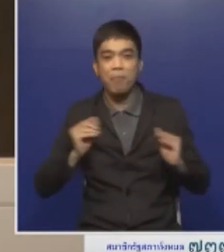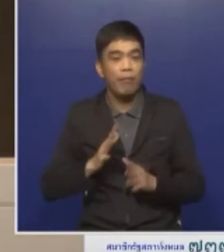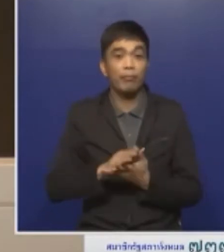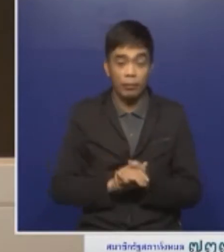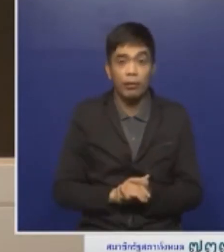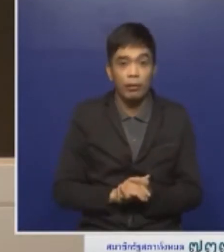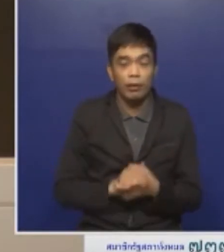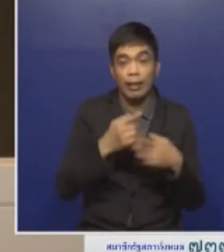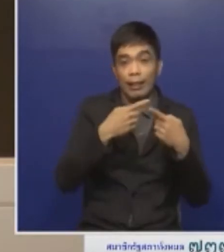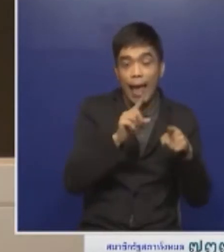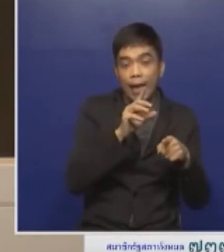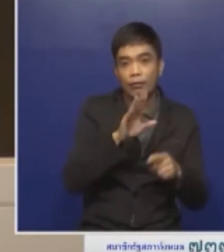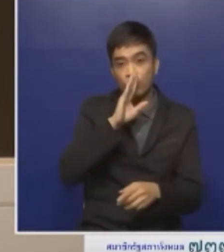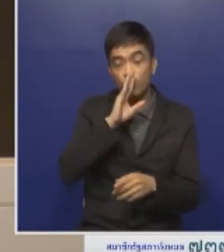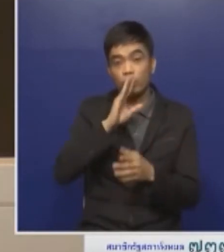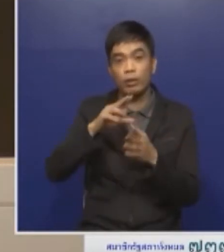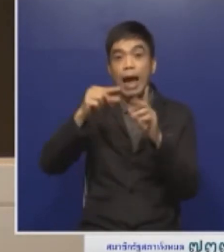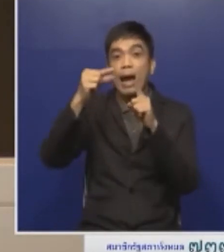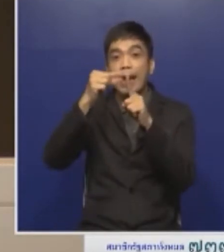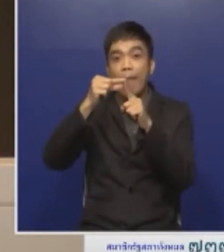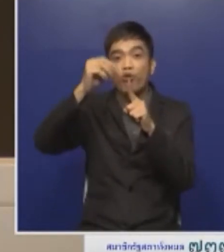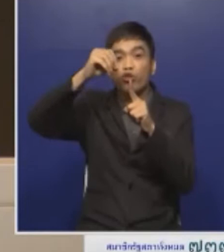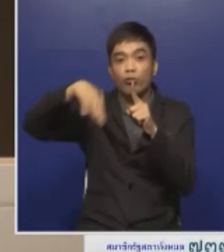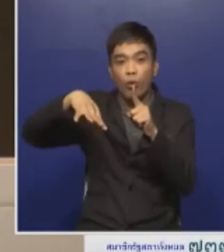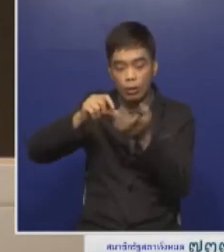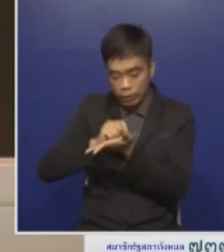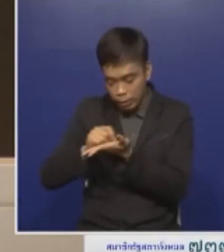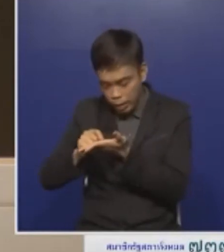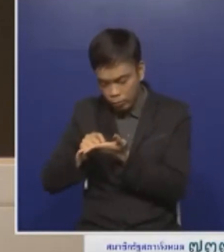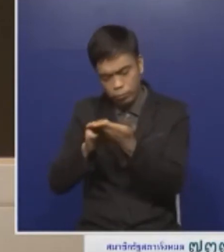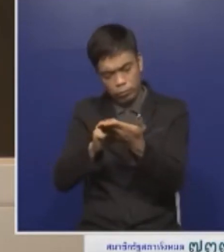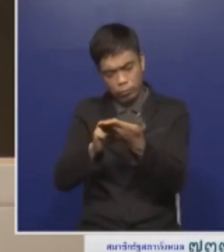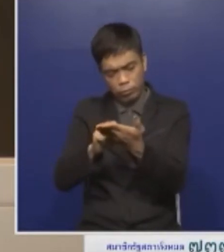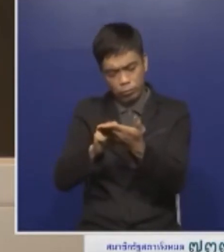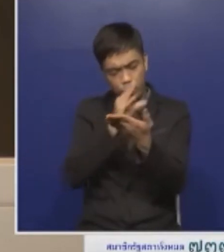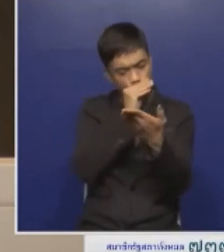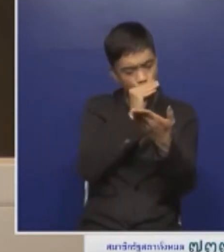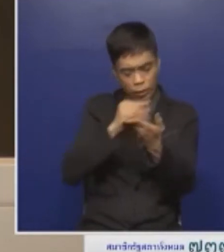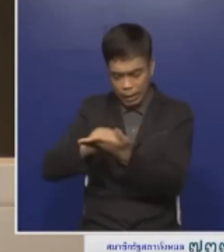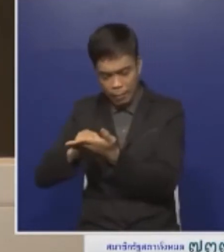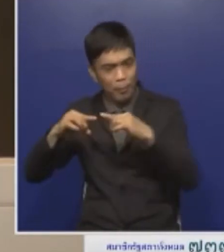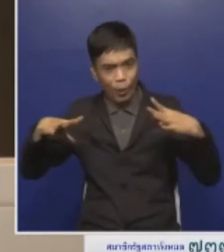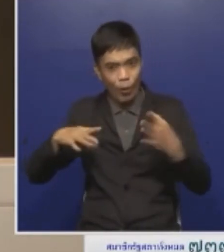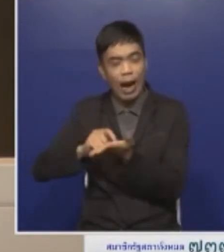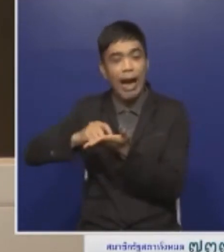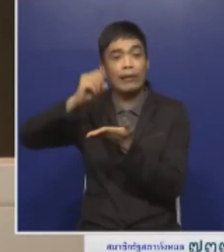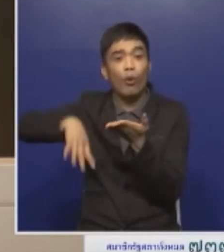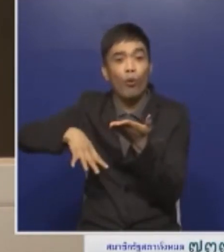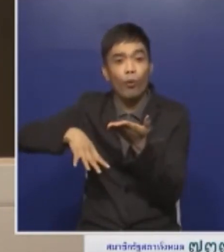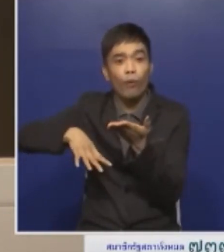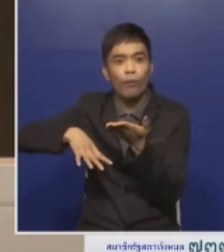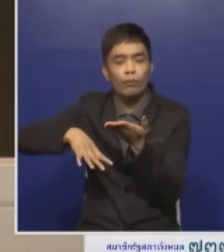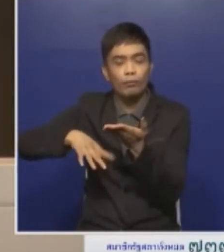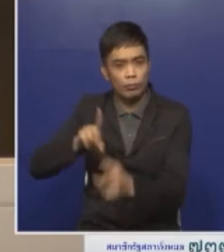พอรอรอพอพรอม